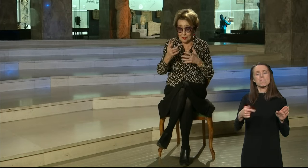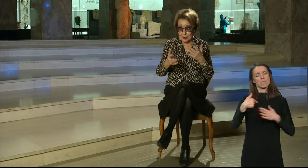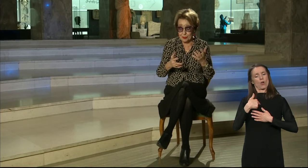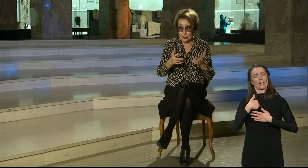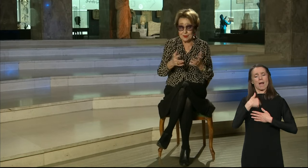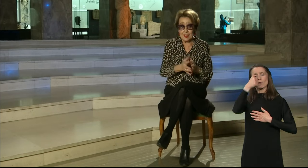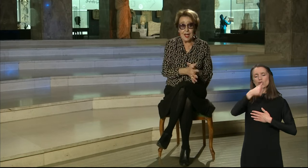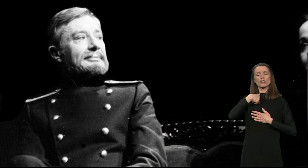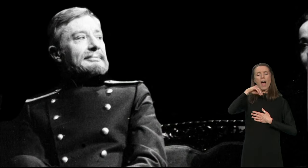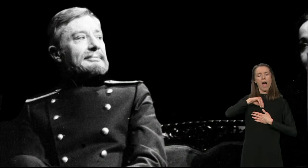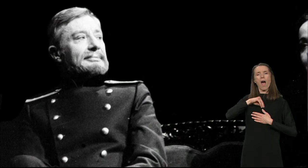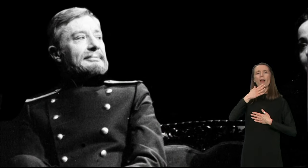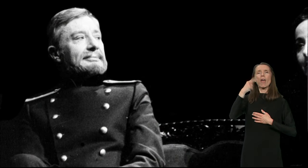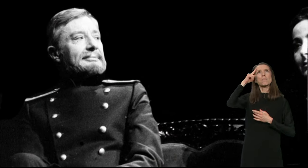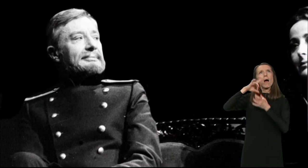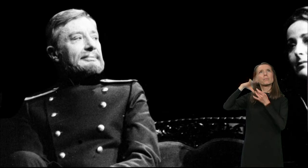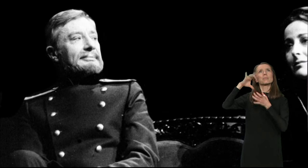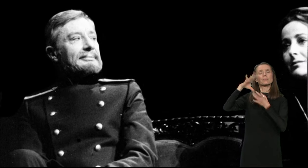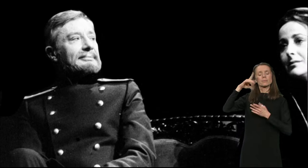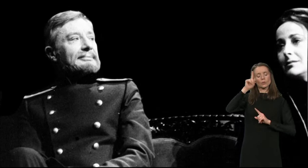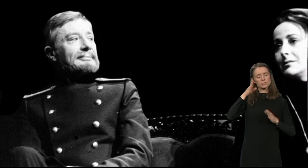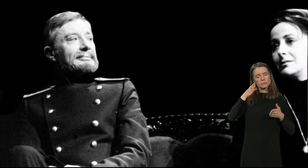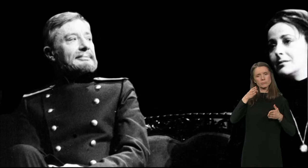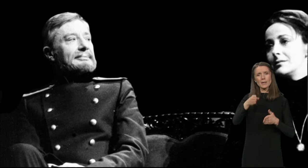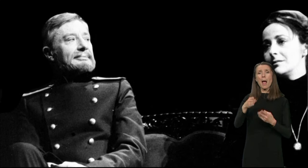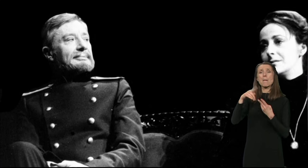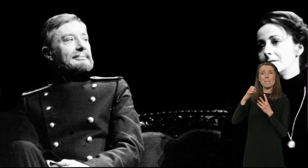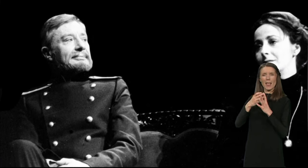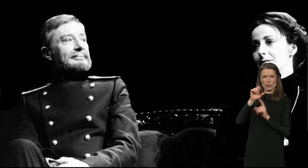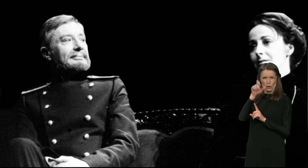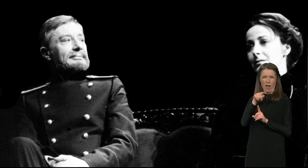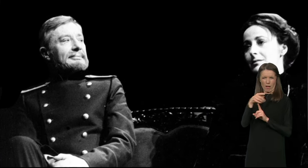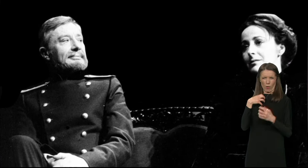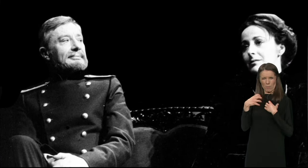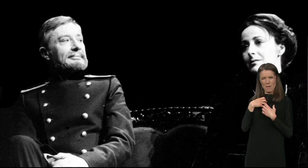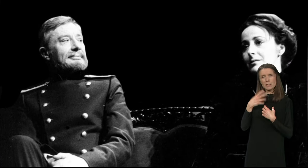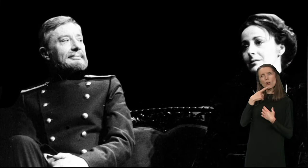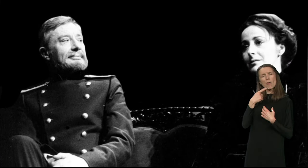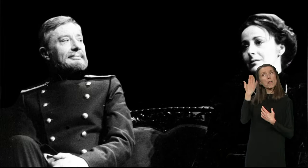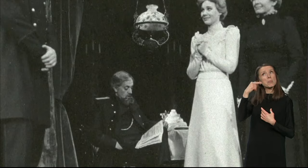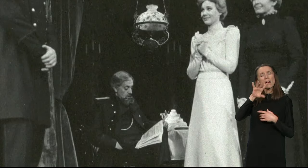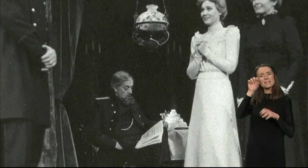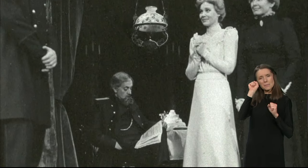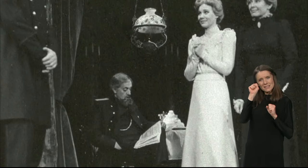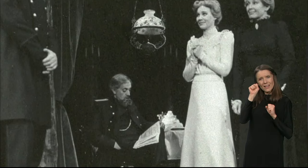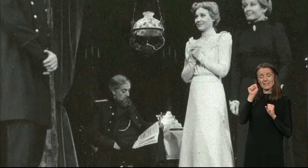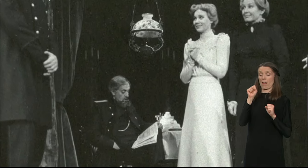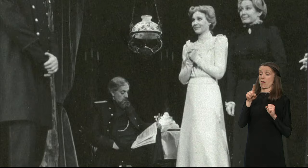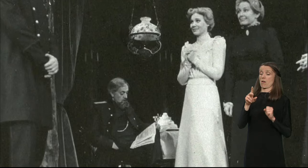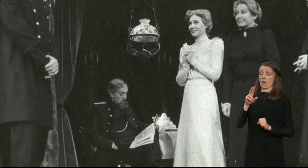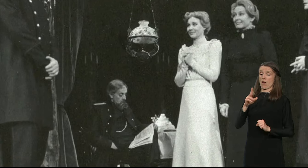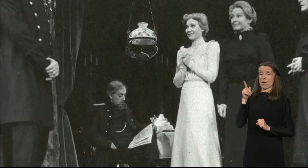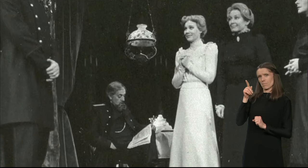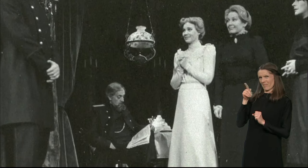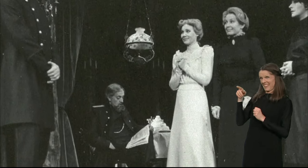što treba da budete. Pleša je govorio, i to ja u početku nisam mogla da razumem, kaže, glumac koji vlada glumom, da